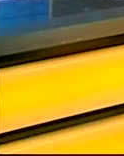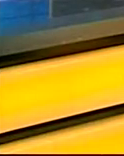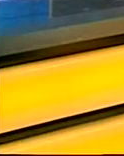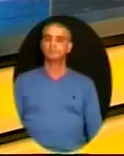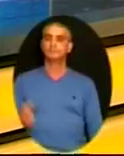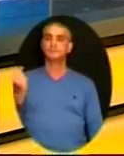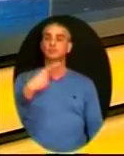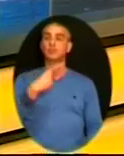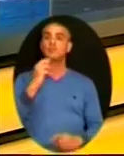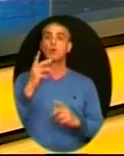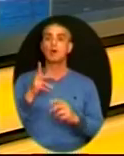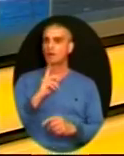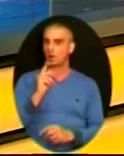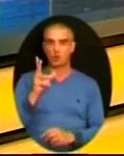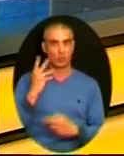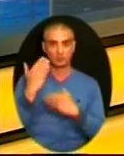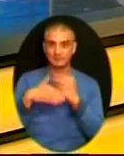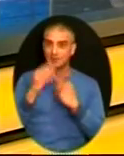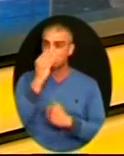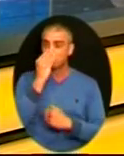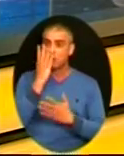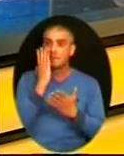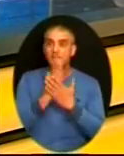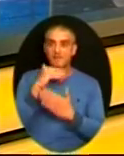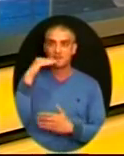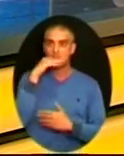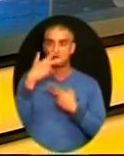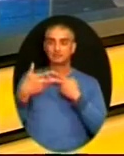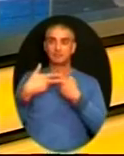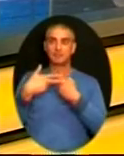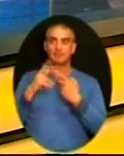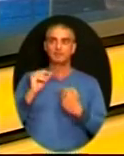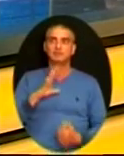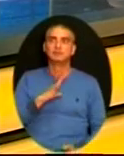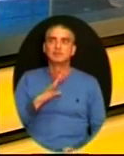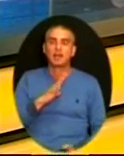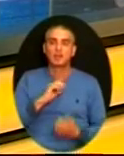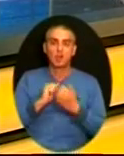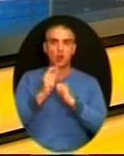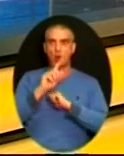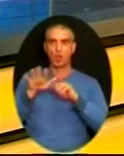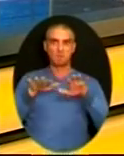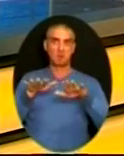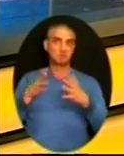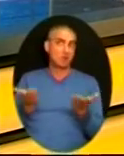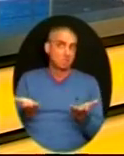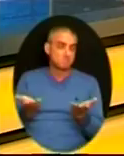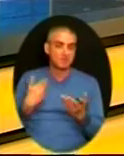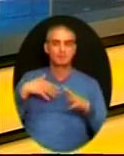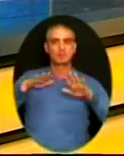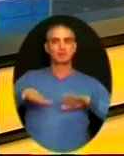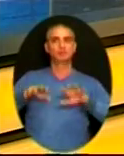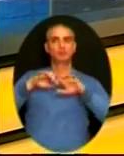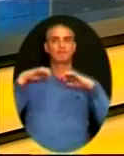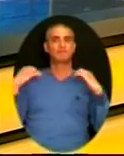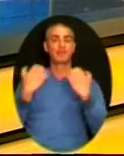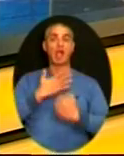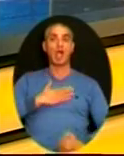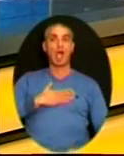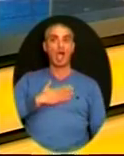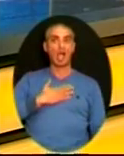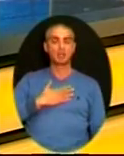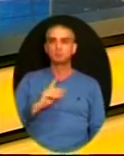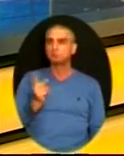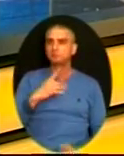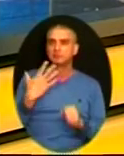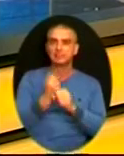השבוע בזוג אופרת, עוד לא סיימנו את פורים, וכבר פסח בסכנה, תהיה או לא תהיה ממשלה, כשנשב סביב שולחן החג,